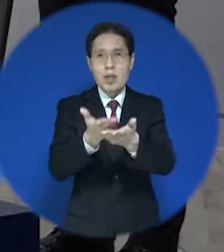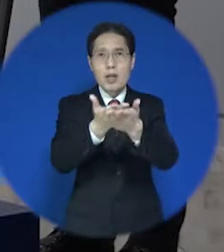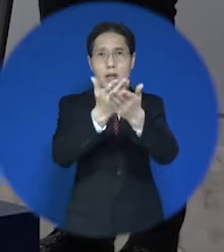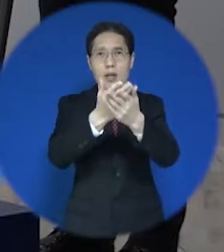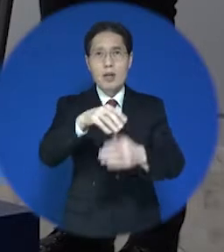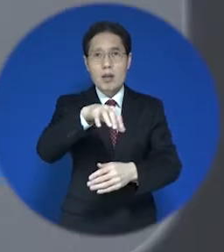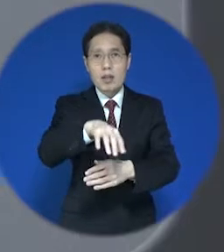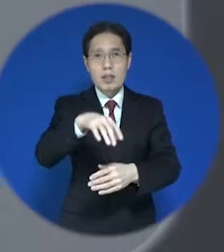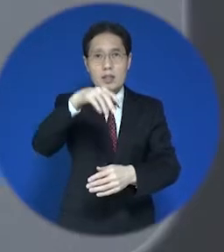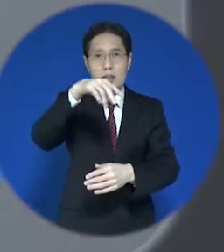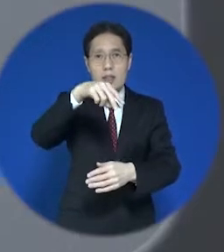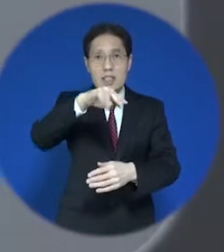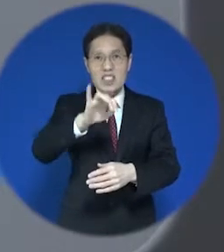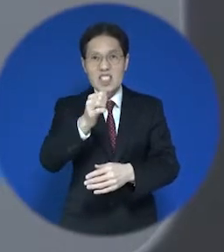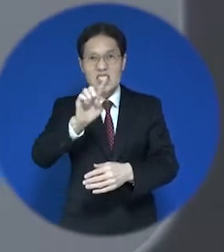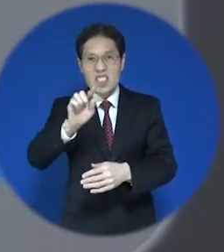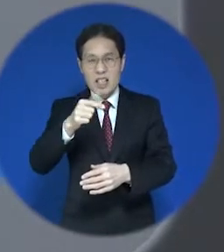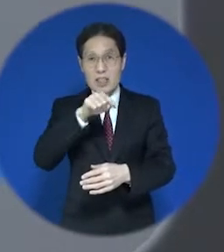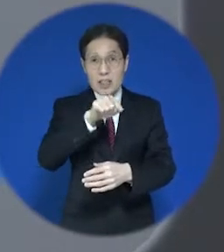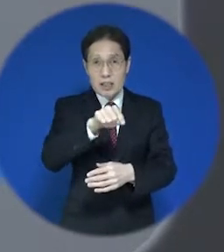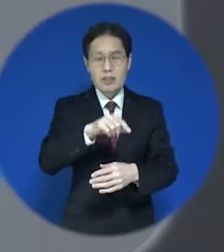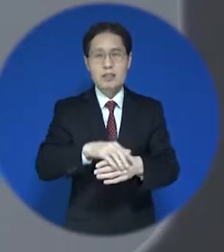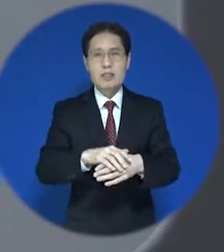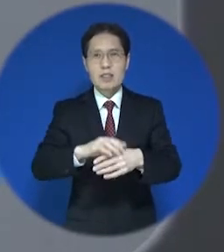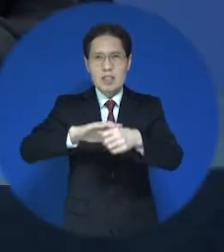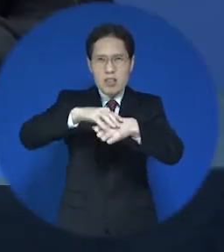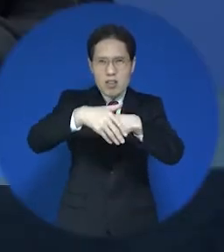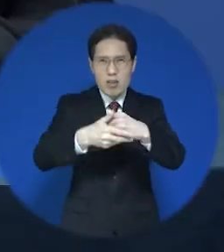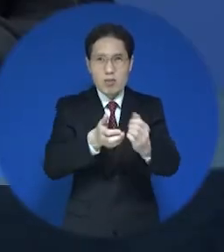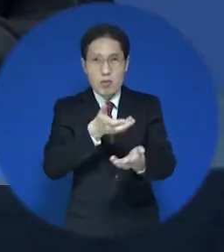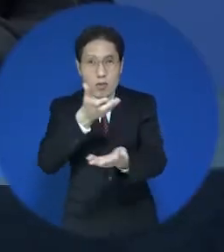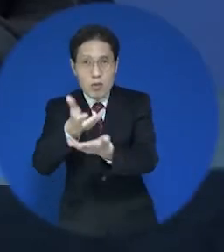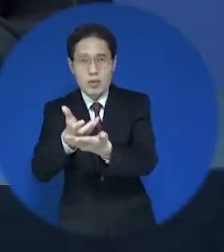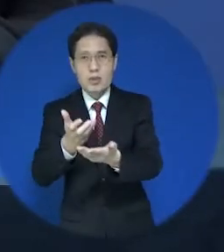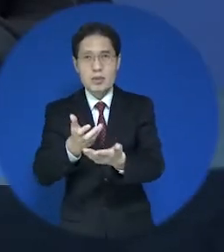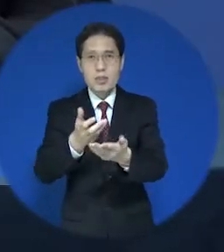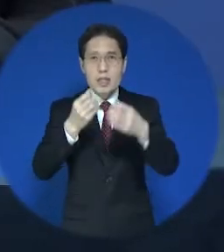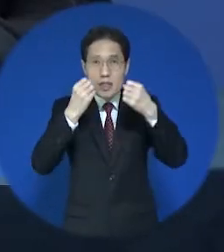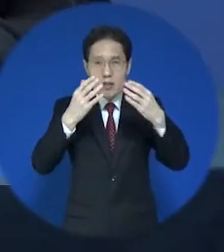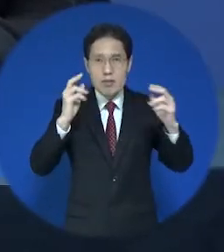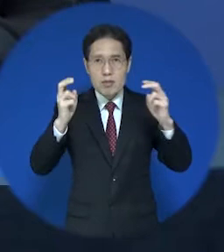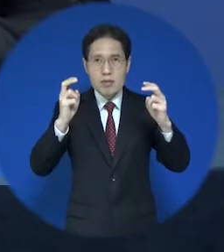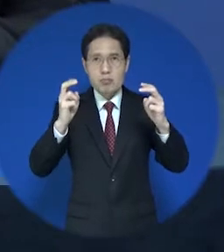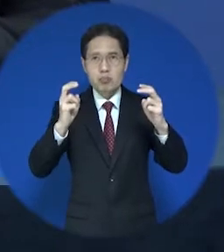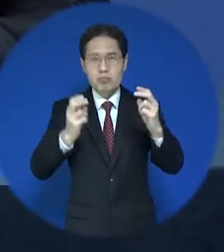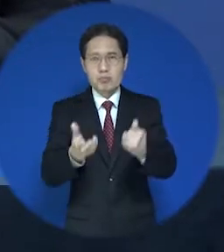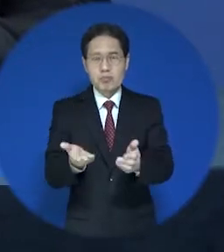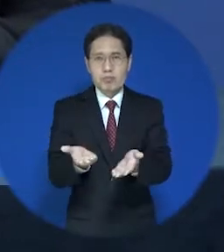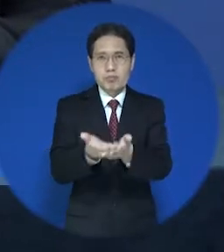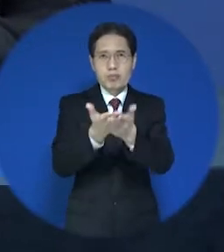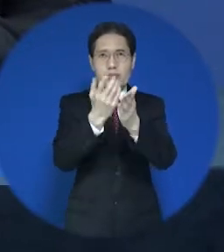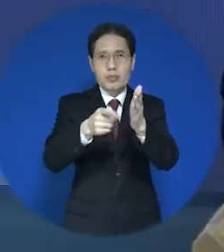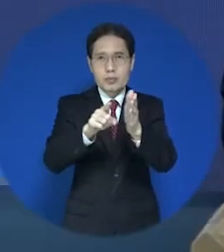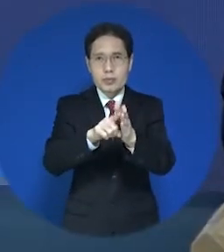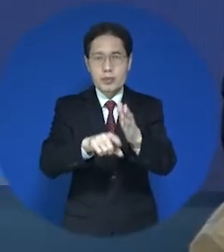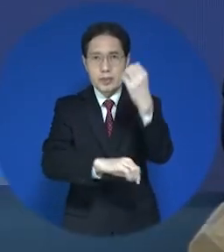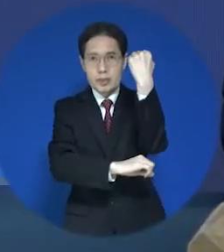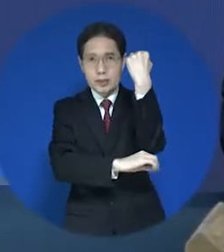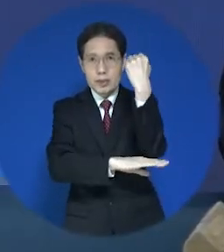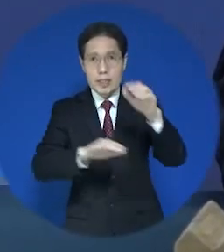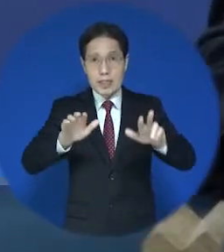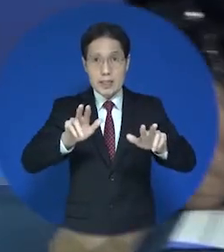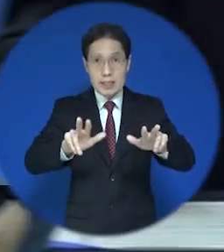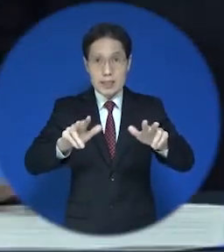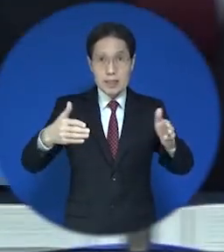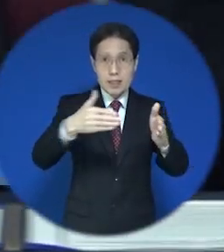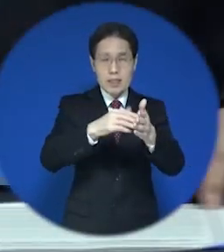성자 플랫폼 신안 스퀘어 브릿지를 조성해 글로벌 진출과 유니콘 입성을 위한 교두보로 서 현재까지